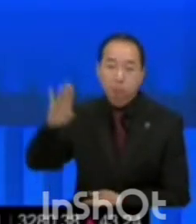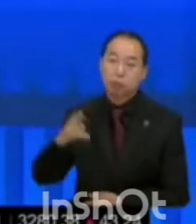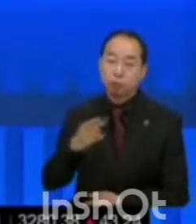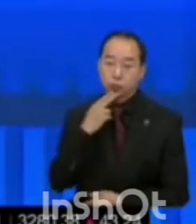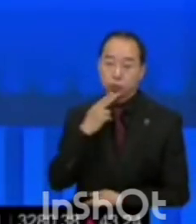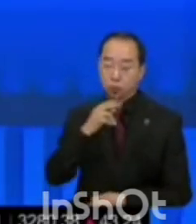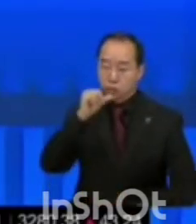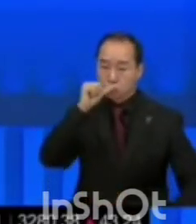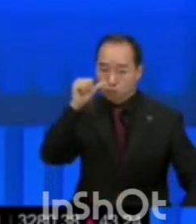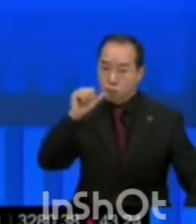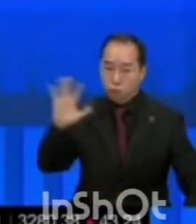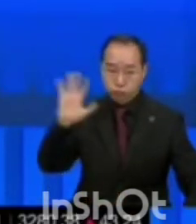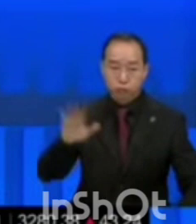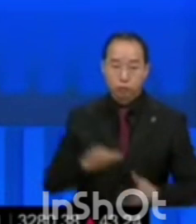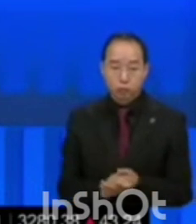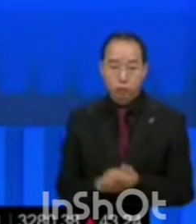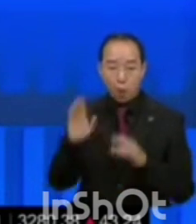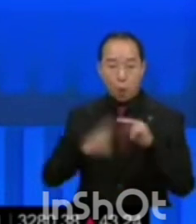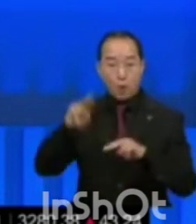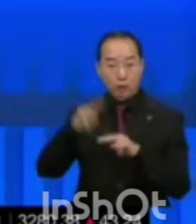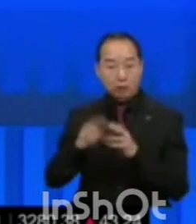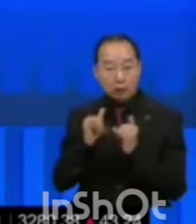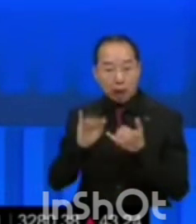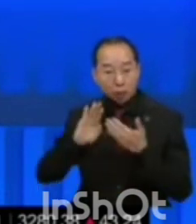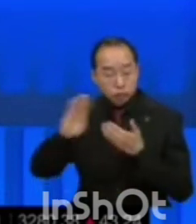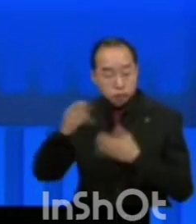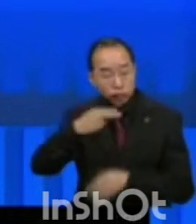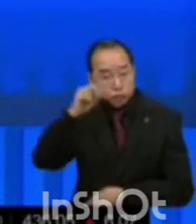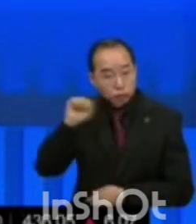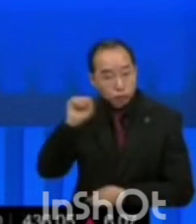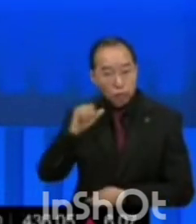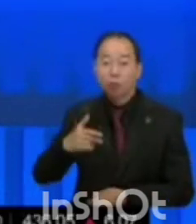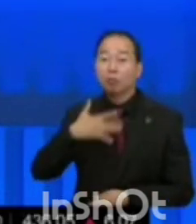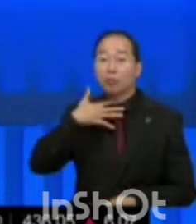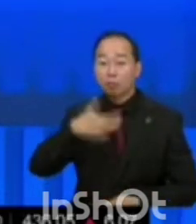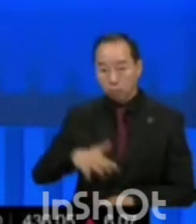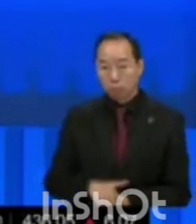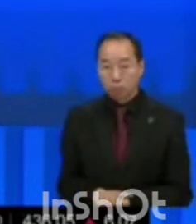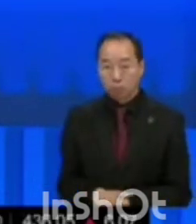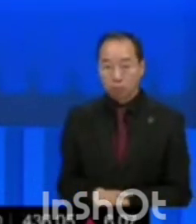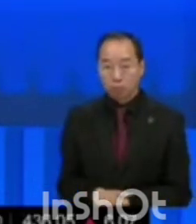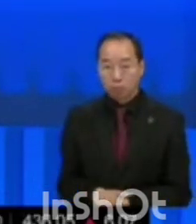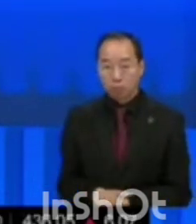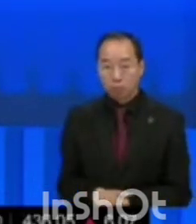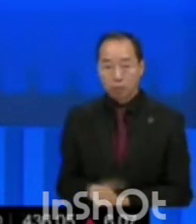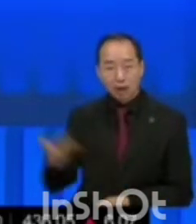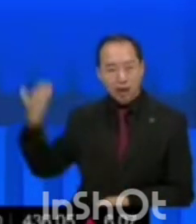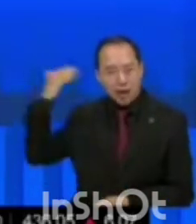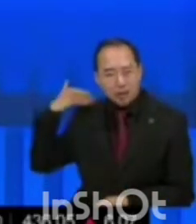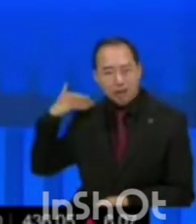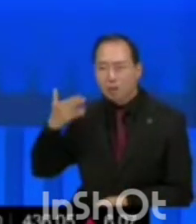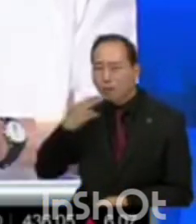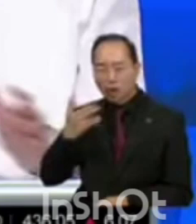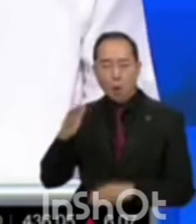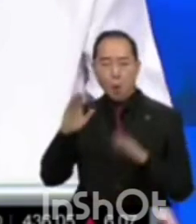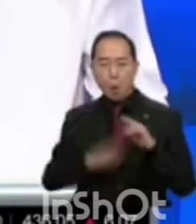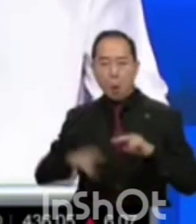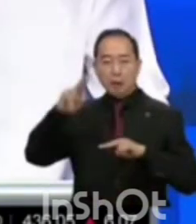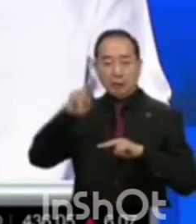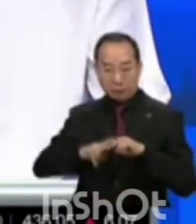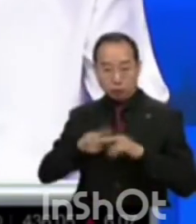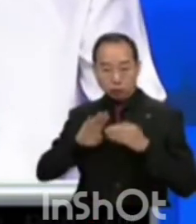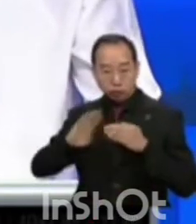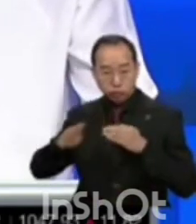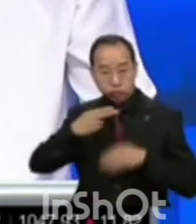제가 공직자가 된 후에는 뭐 그런 일이 없으니까 공직자일 때 음주 뭐 어떻게 했을 경우는 어떻게 한다는 부분은